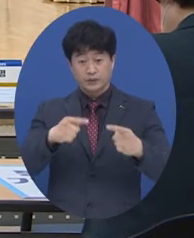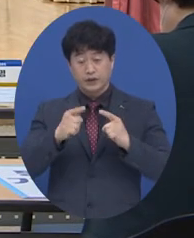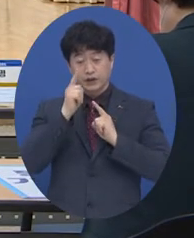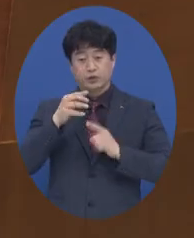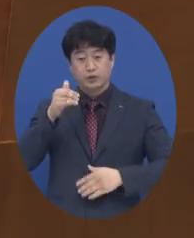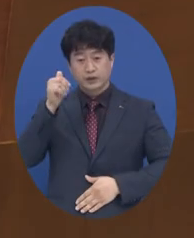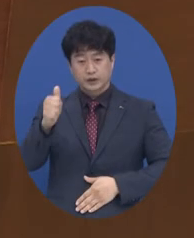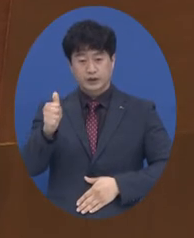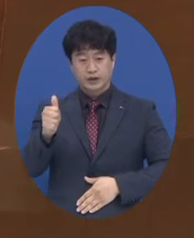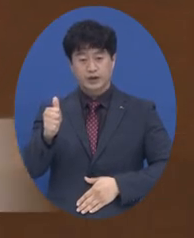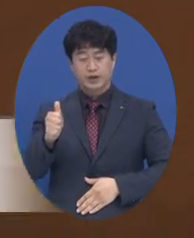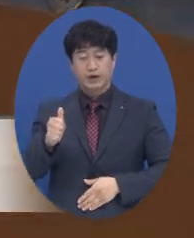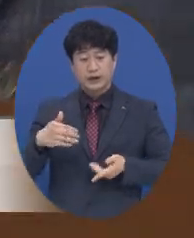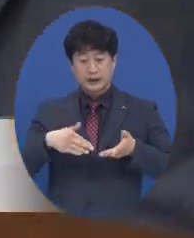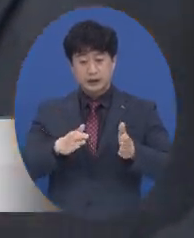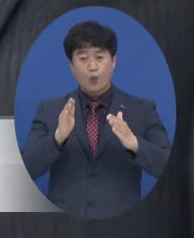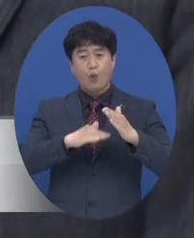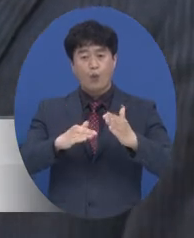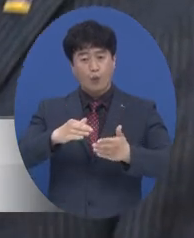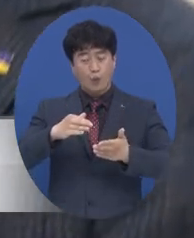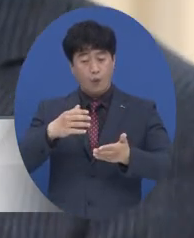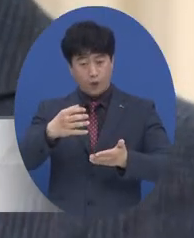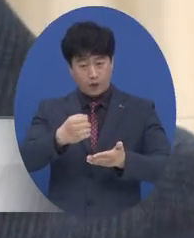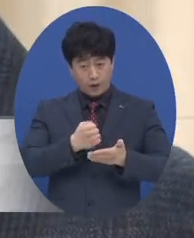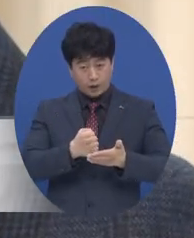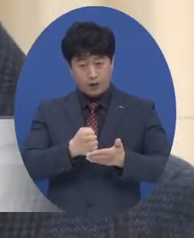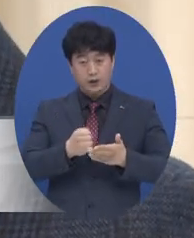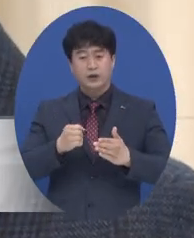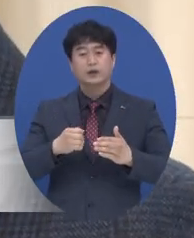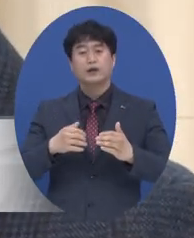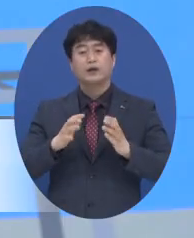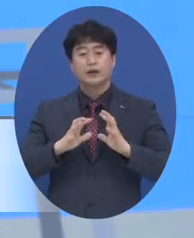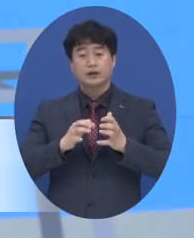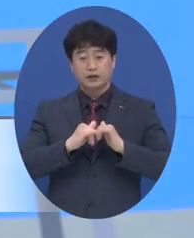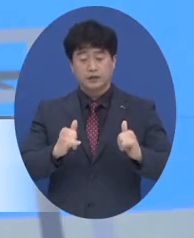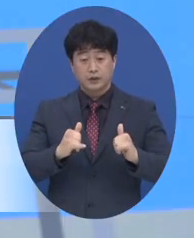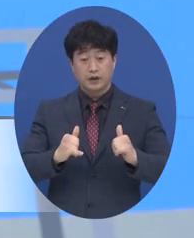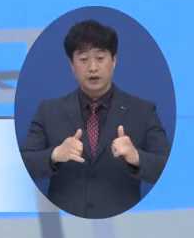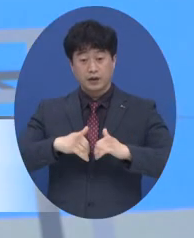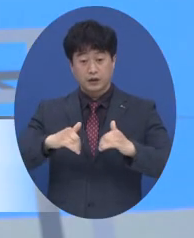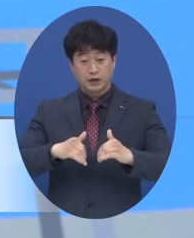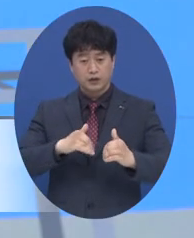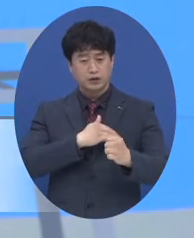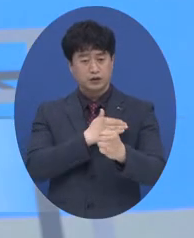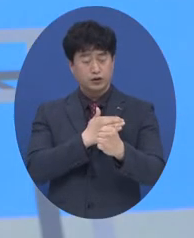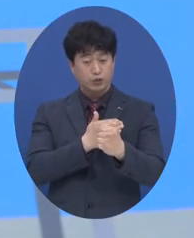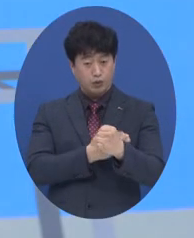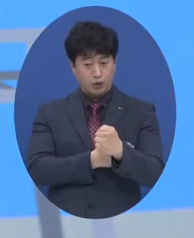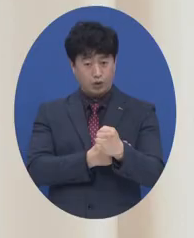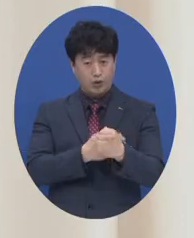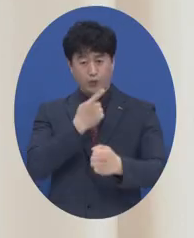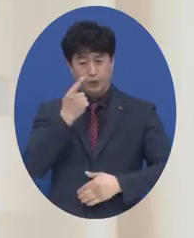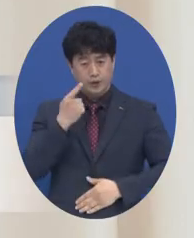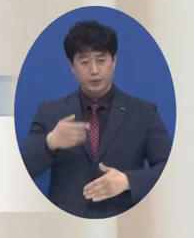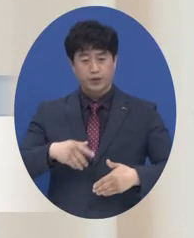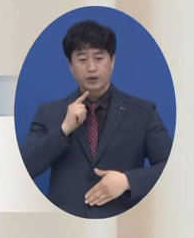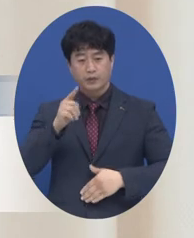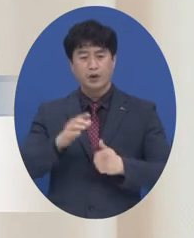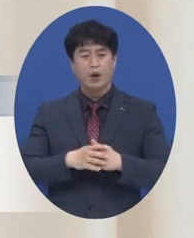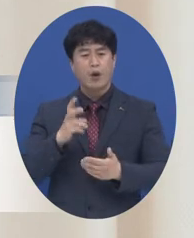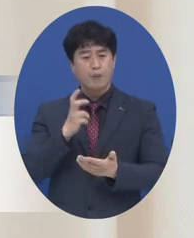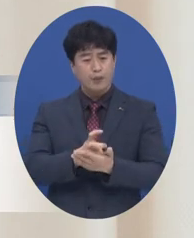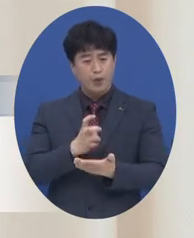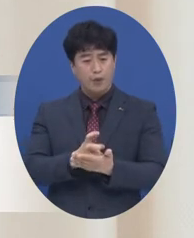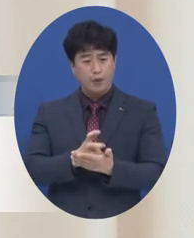이재명 경기도지사는 도로는 공공재이므로 국민들의 통행 기본권을 보장해야 한다고 강조했습니다. 형법적으로 봤을